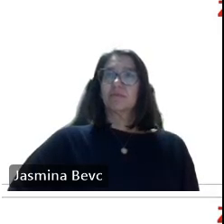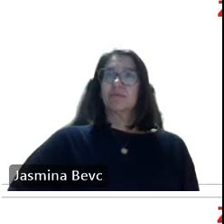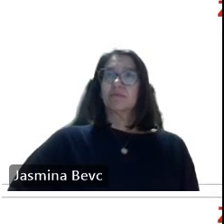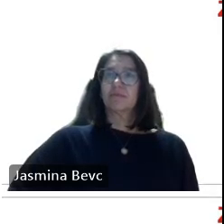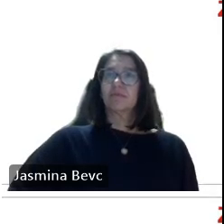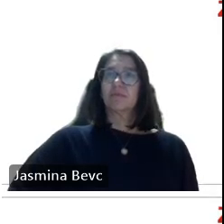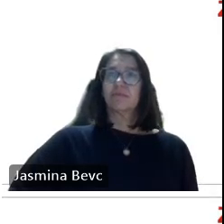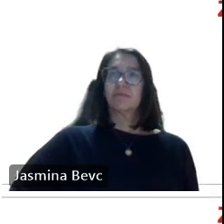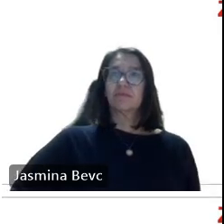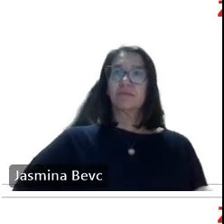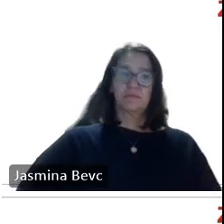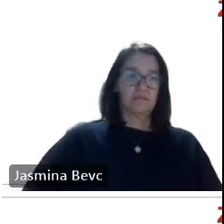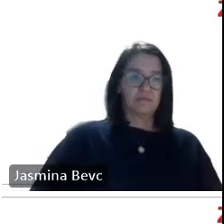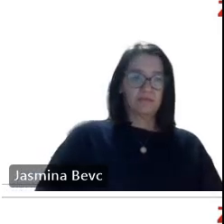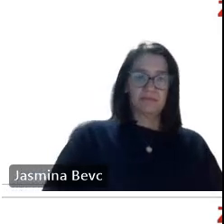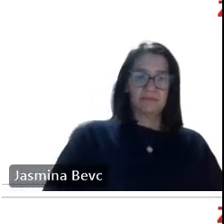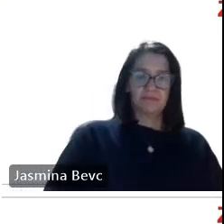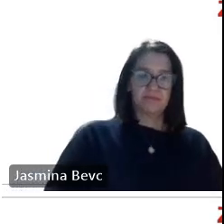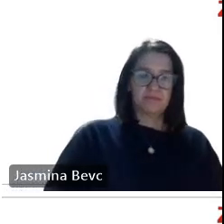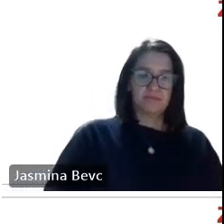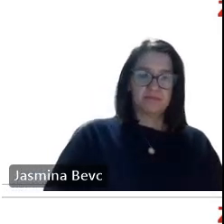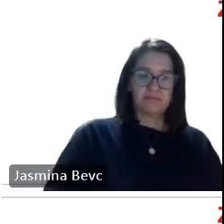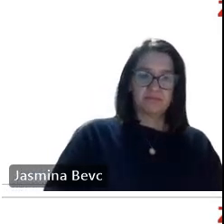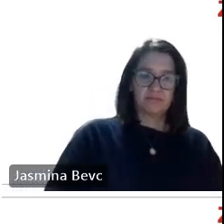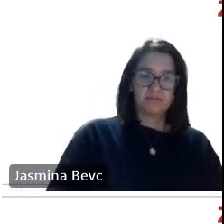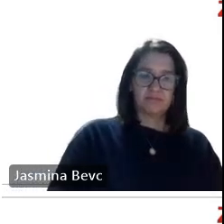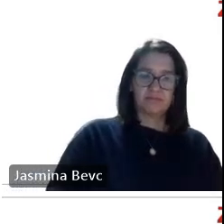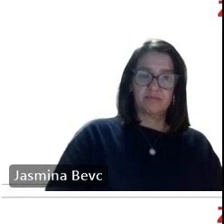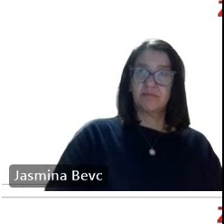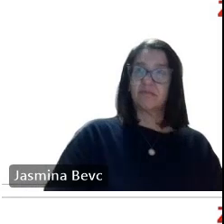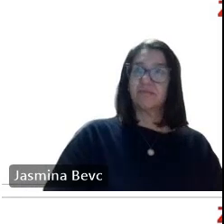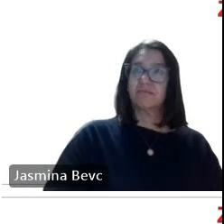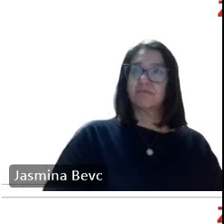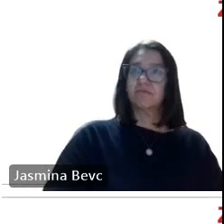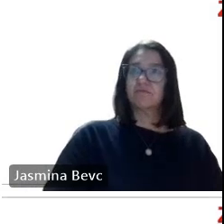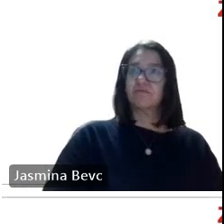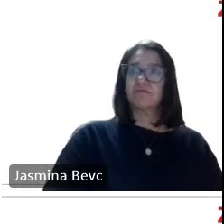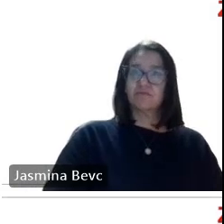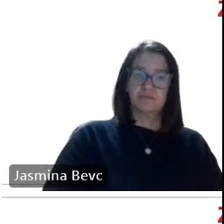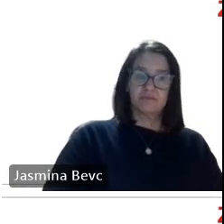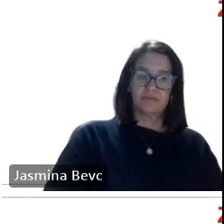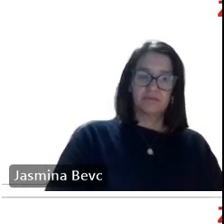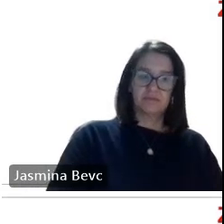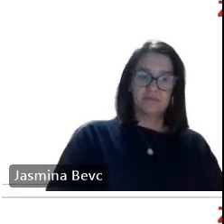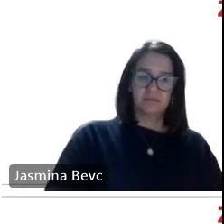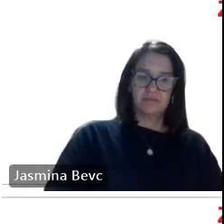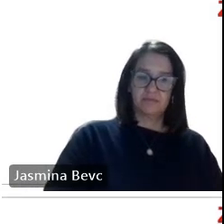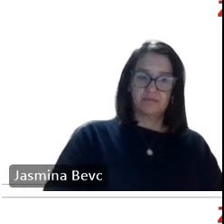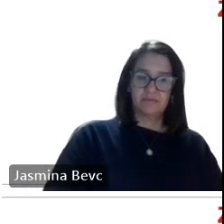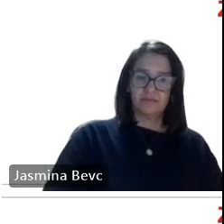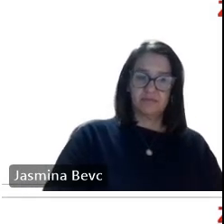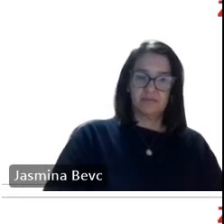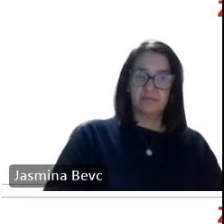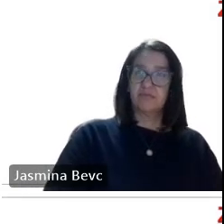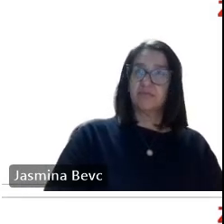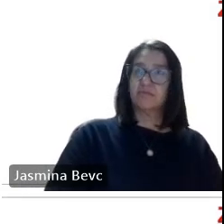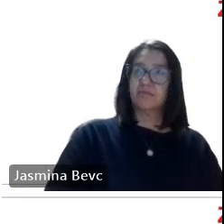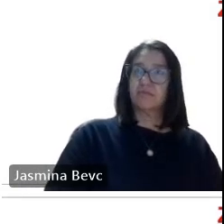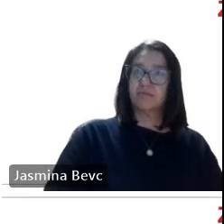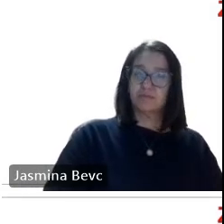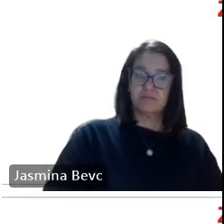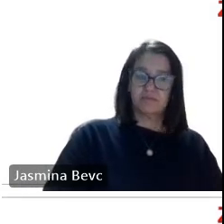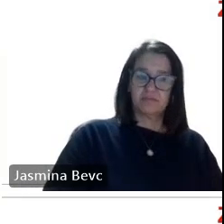Zveza potrošnikov. V tokratnem se vse vrti okrog toplotnih črpalk, v njem